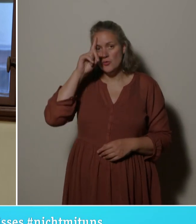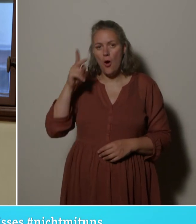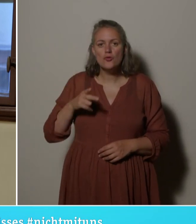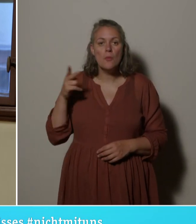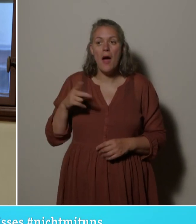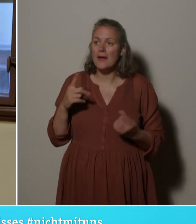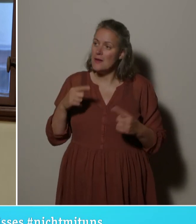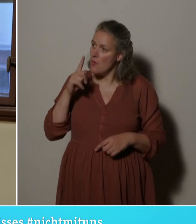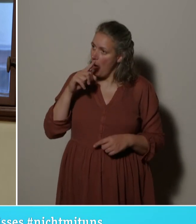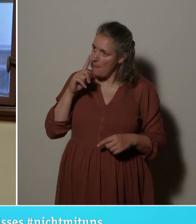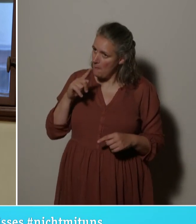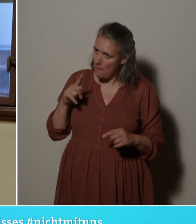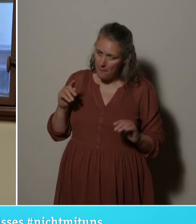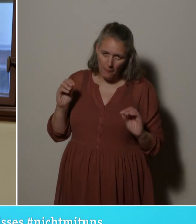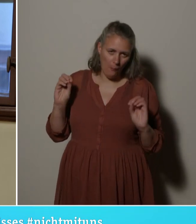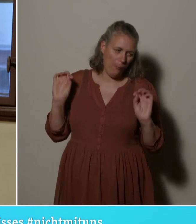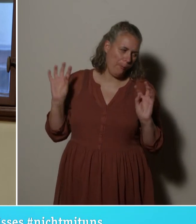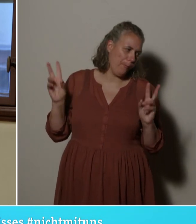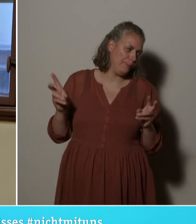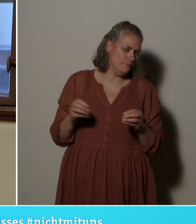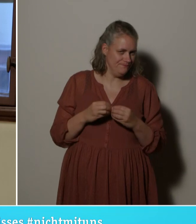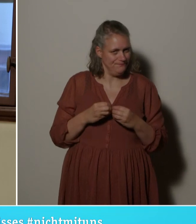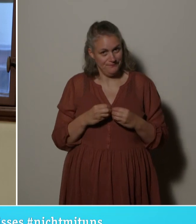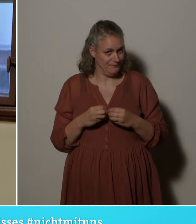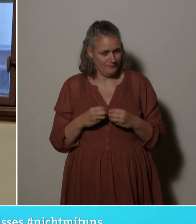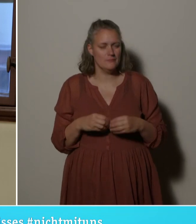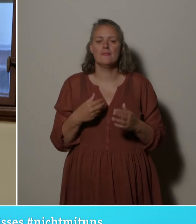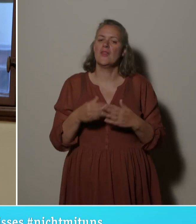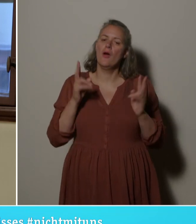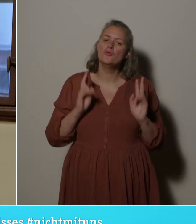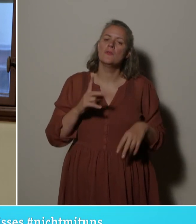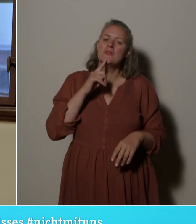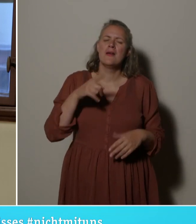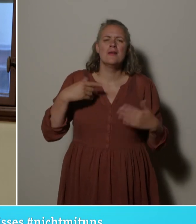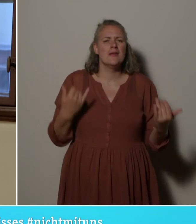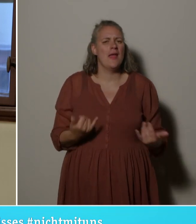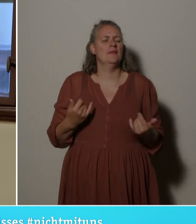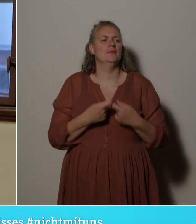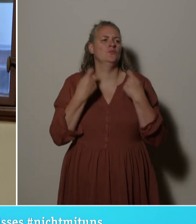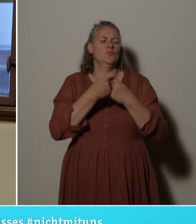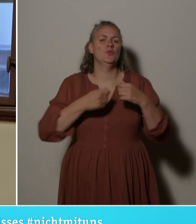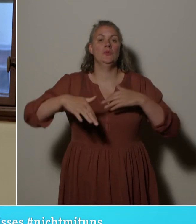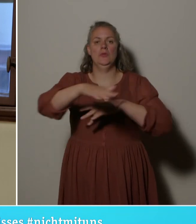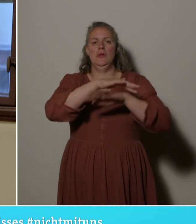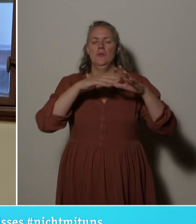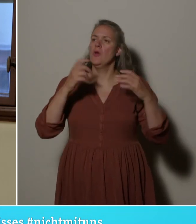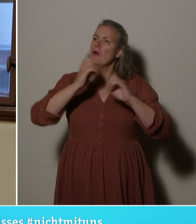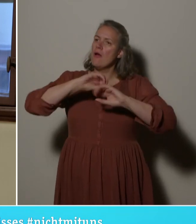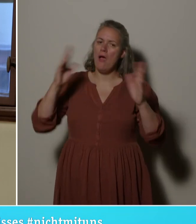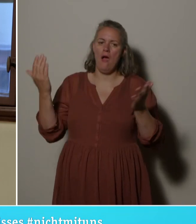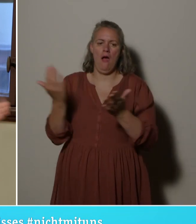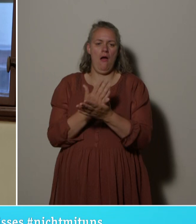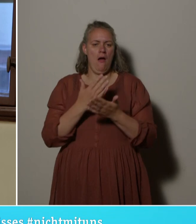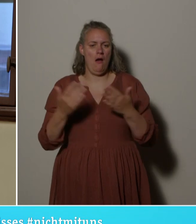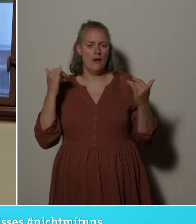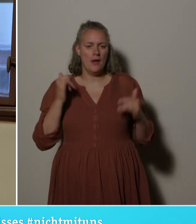immer vergnügungssteuerpflichtig ist. Und deswegen finde ich es richtig, dass man sich auf Bundesebene jetzt dafür einsetzt, dass man sagt, na klar müssen wir das